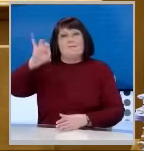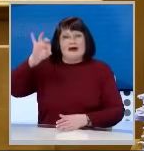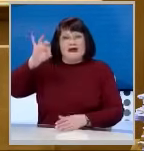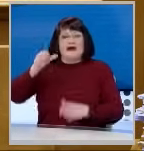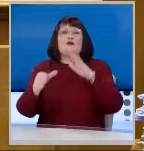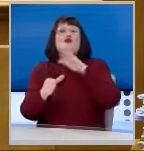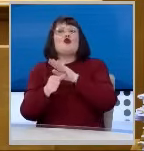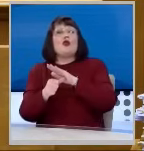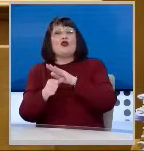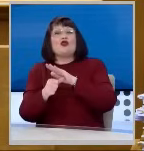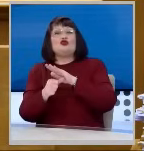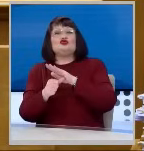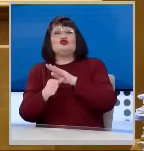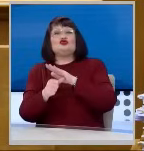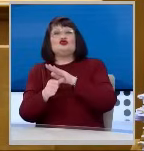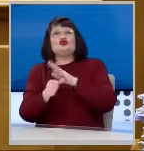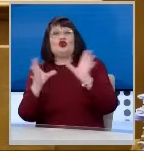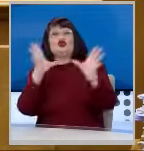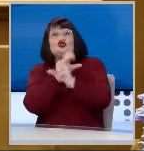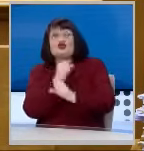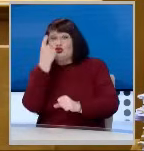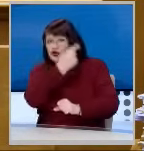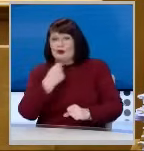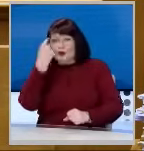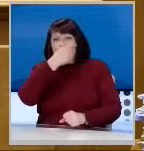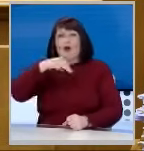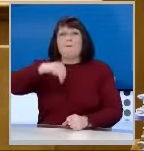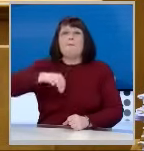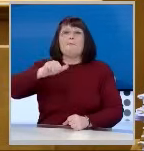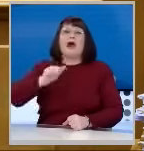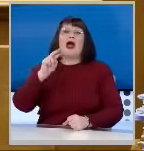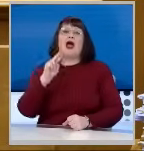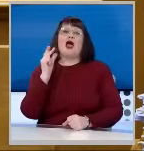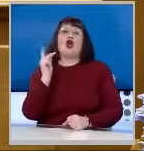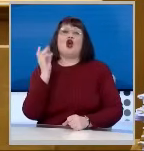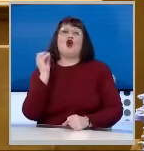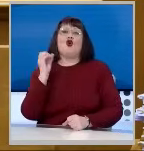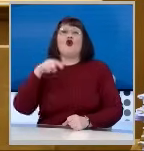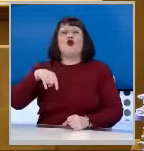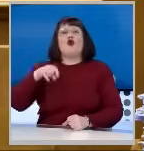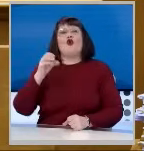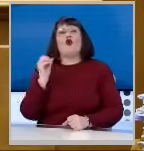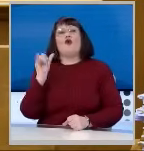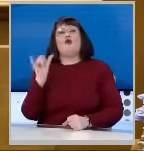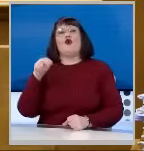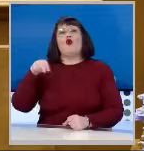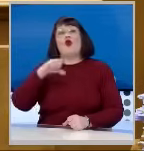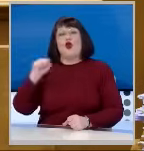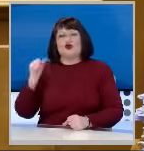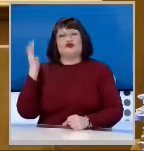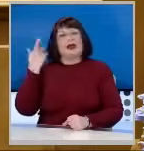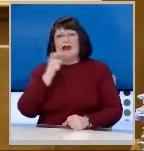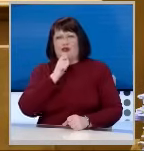πρόεδρος αυτό το σκοτεινό πρόσωπο ο κύριος μαρκόπουλος δημοσιογράφος στην